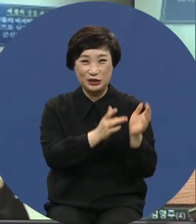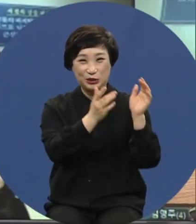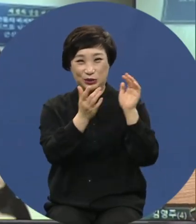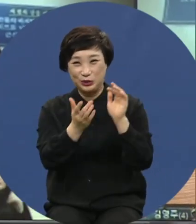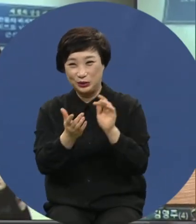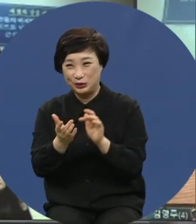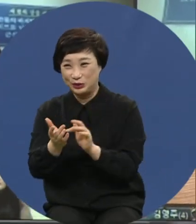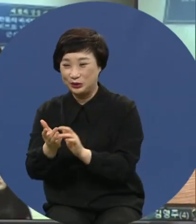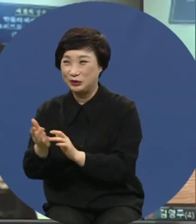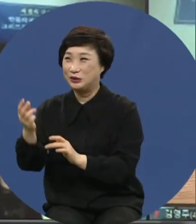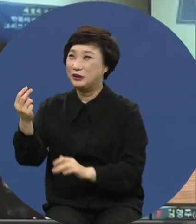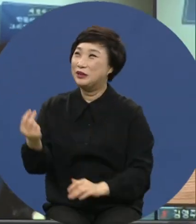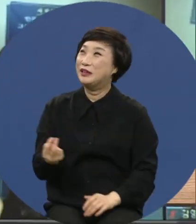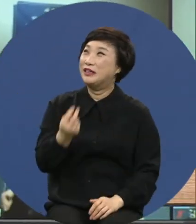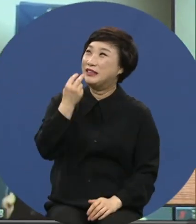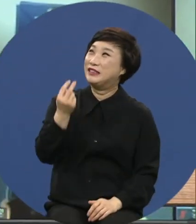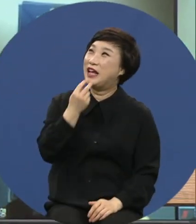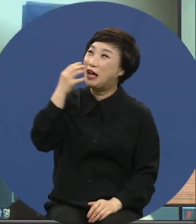다스리시는 예수,